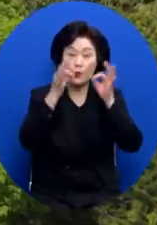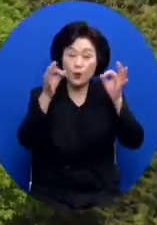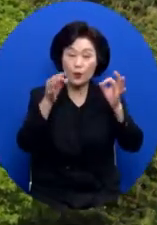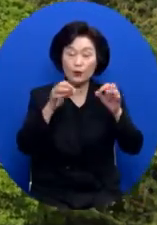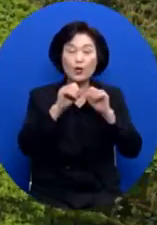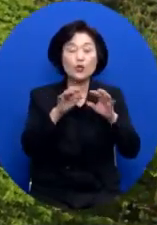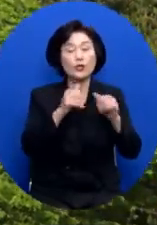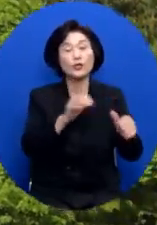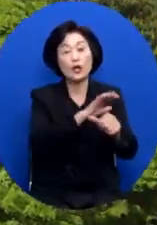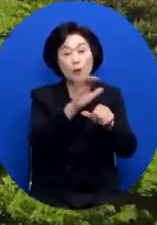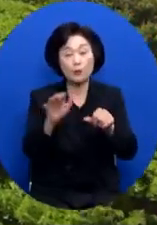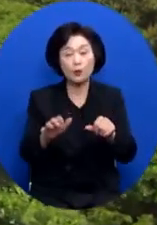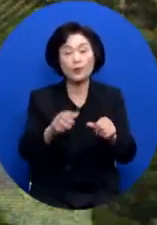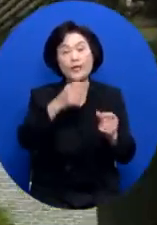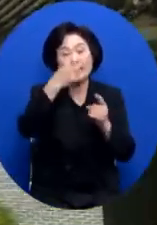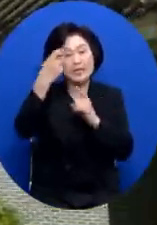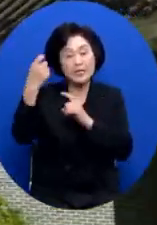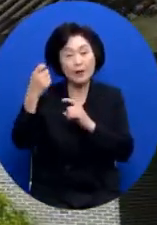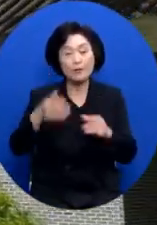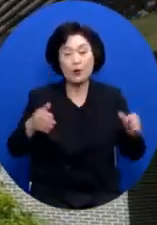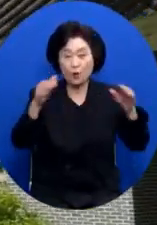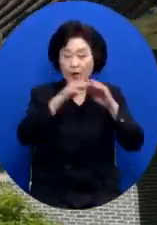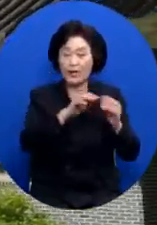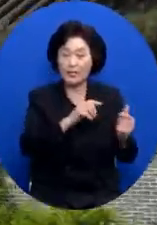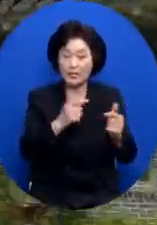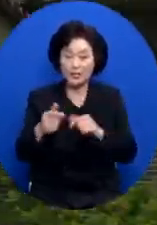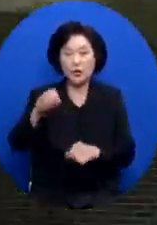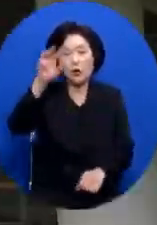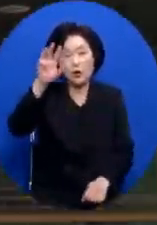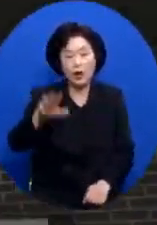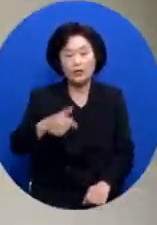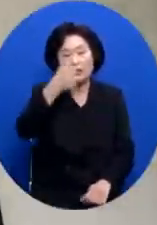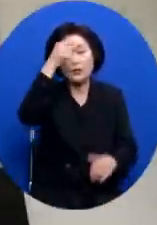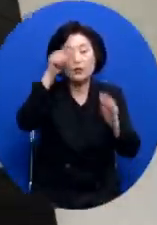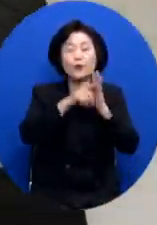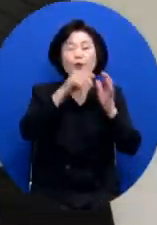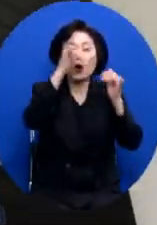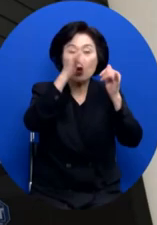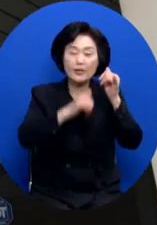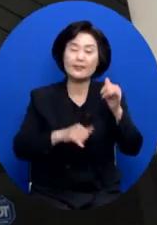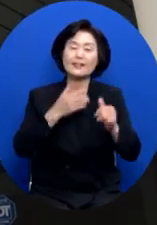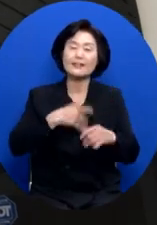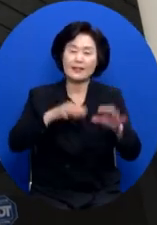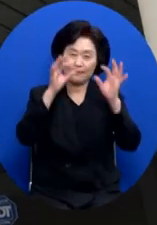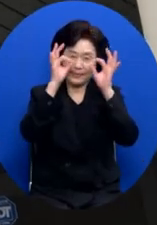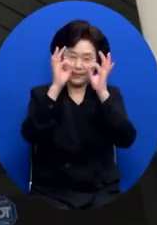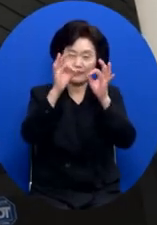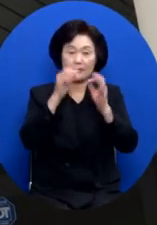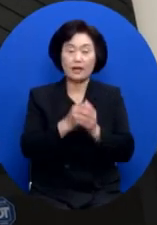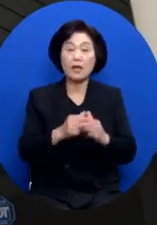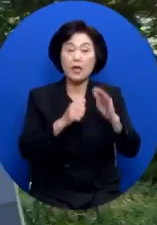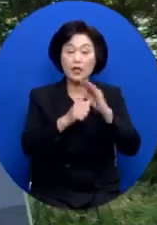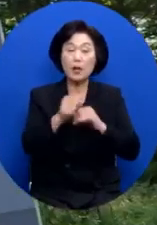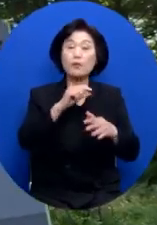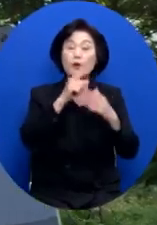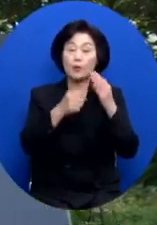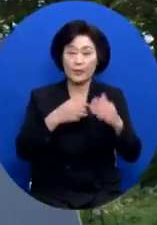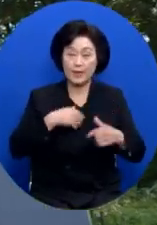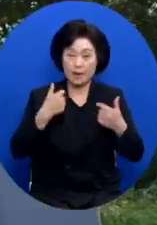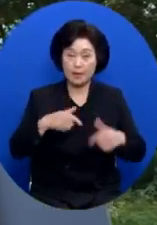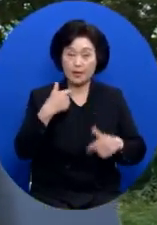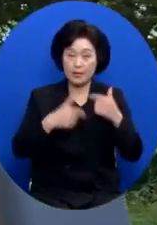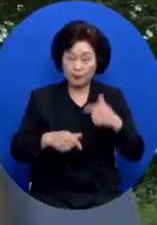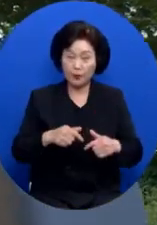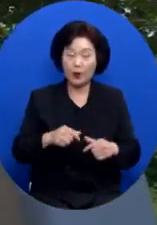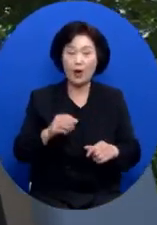유진벨 선교 기념관 등을 소개하며 광주 기독교 역사를 되짚었습니다. CTS 대표 프로그램 내가 매일